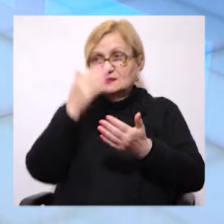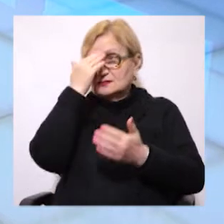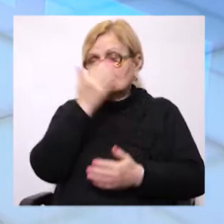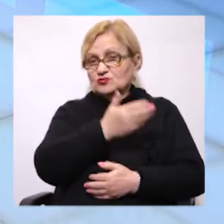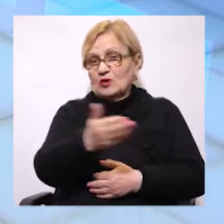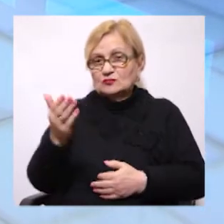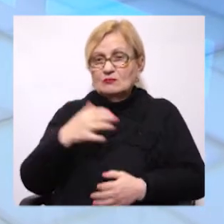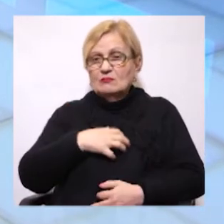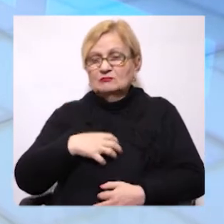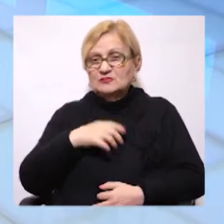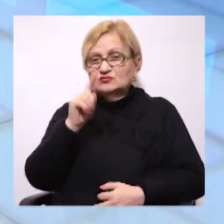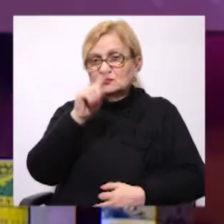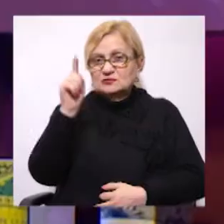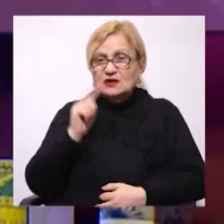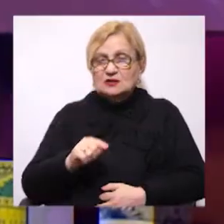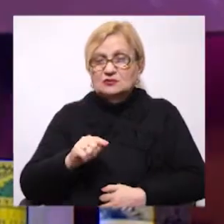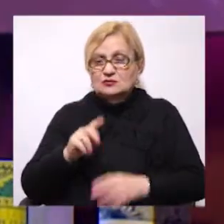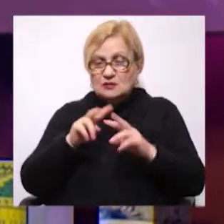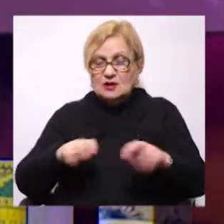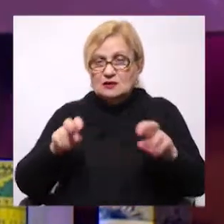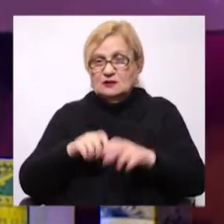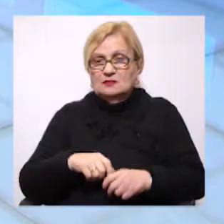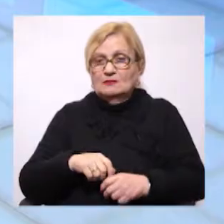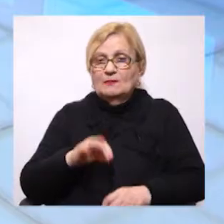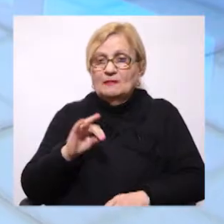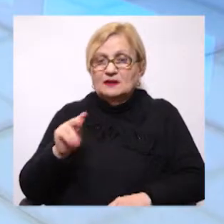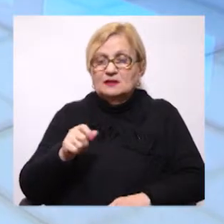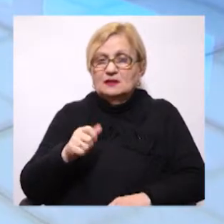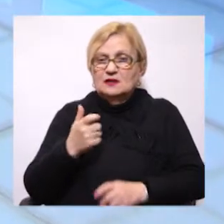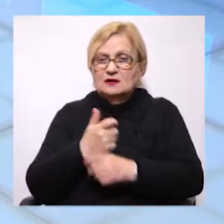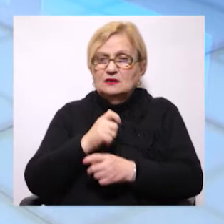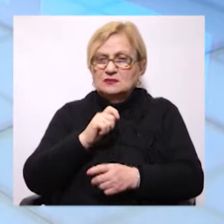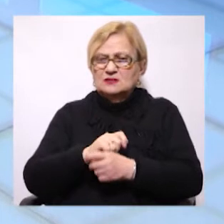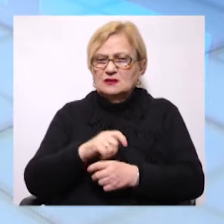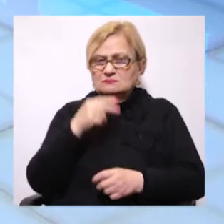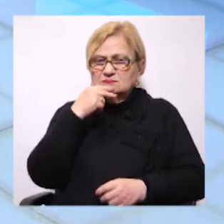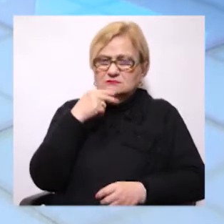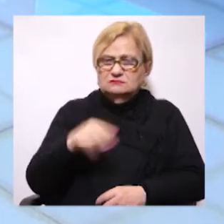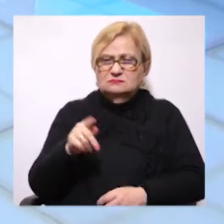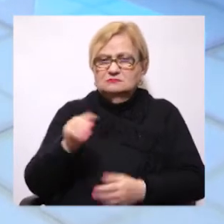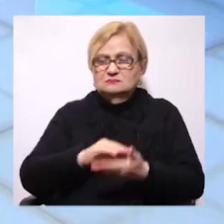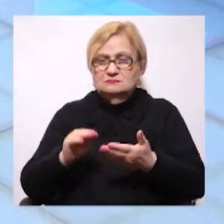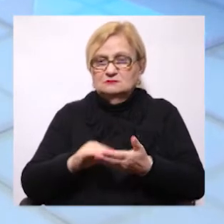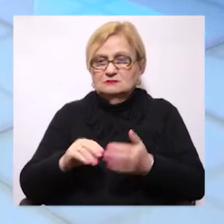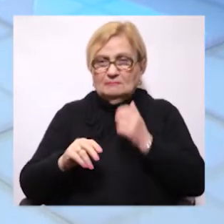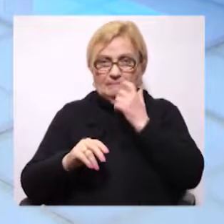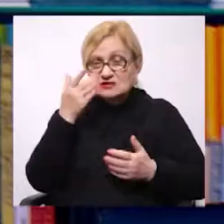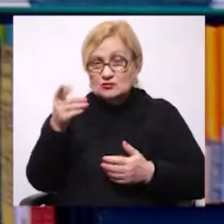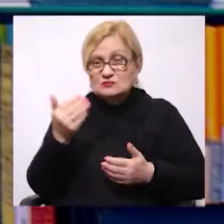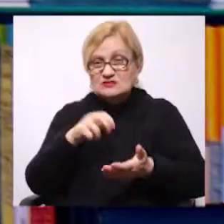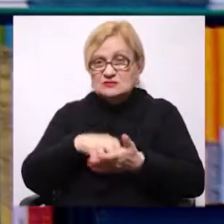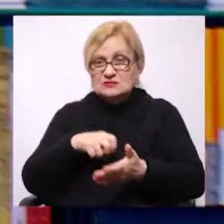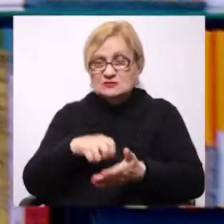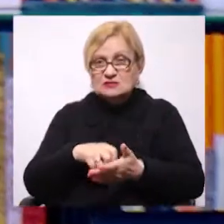მნიშვნელოვანი საკითხები არის ხოლმე განხილული. ილია იყო უბადლო პუბლიცისტი. როდესაც კითხულობ მის პუბლიცისტურ წერილებს,